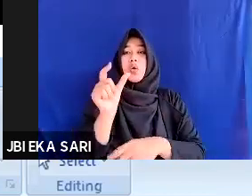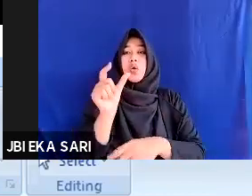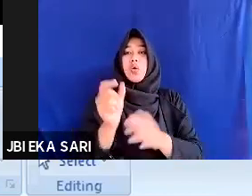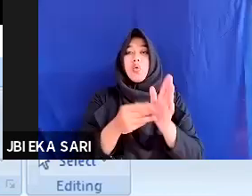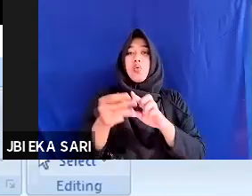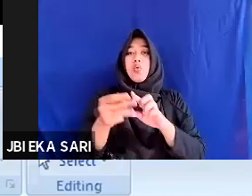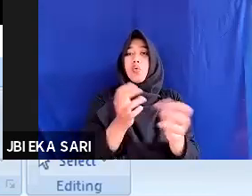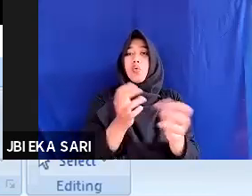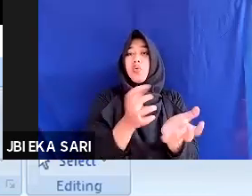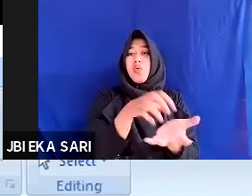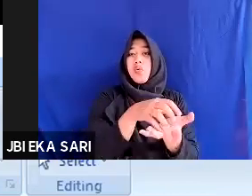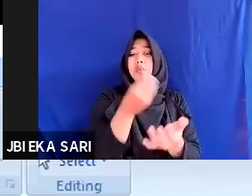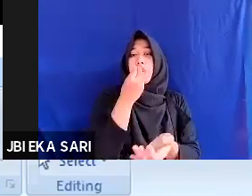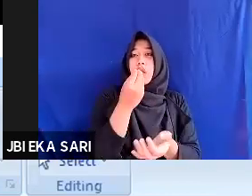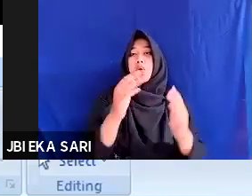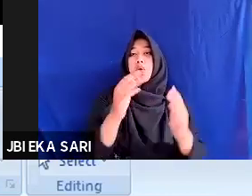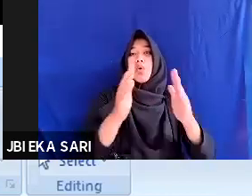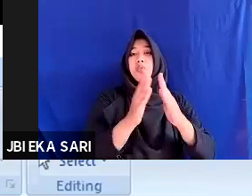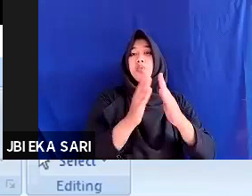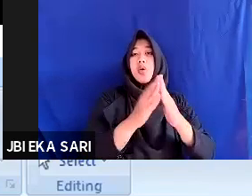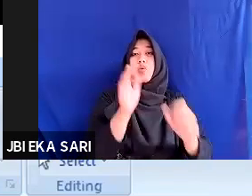lumbung pangan. Masyarakat yang